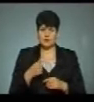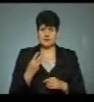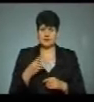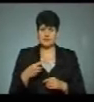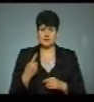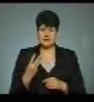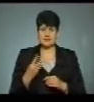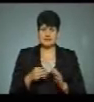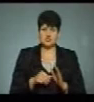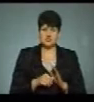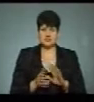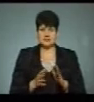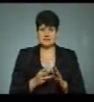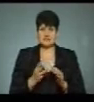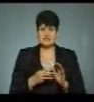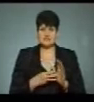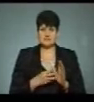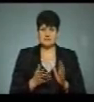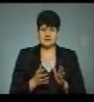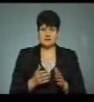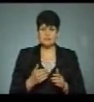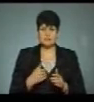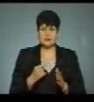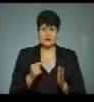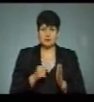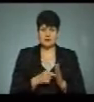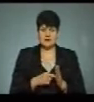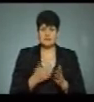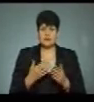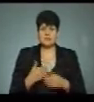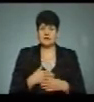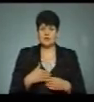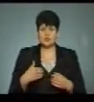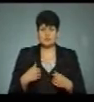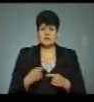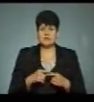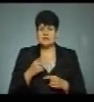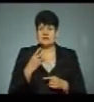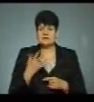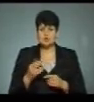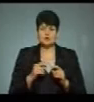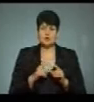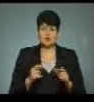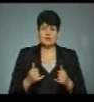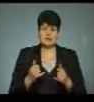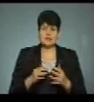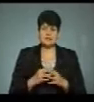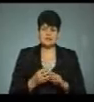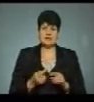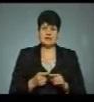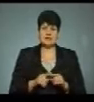де 36-38 у нас буде вересні, то нам ми то не підпадаємо. Але ми не хочемо на це дивитися, знаєте, бо школа для села – це дуже